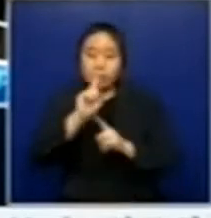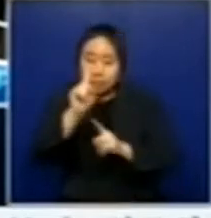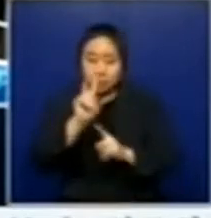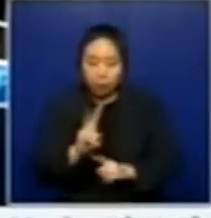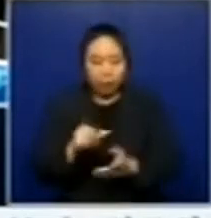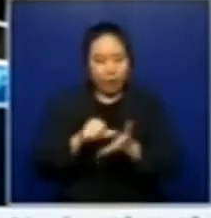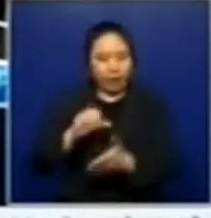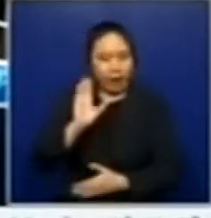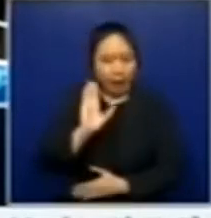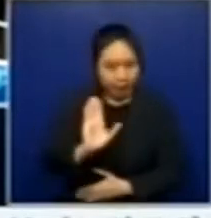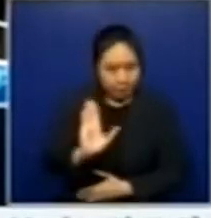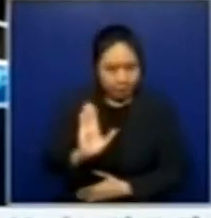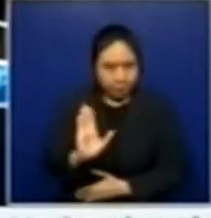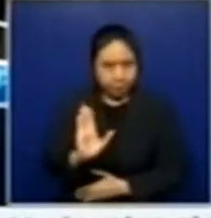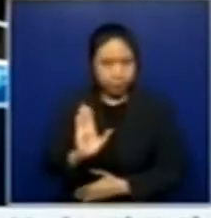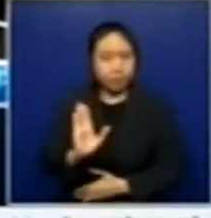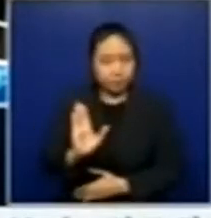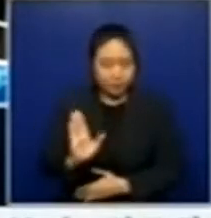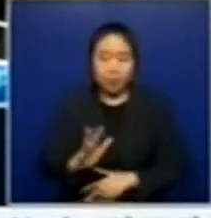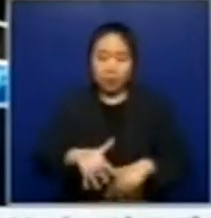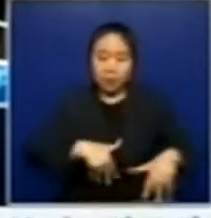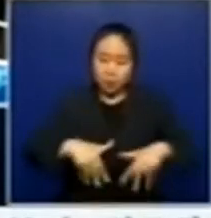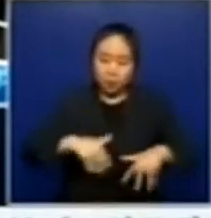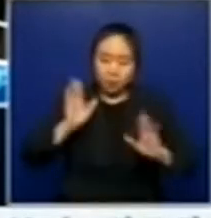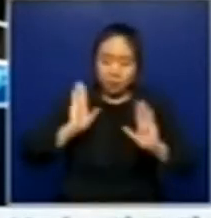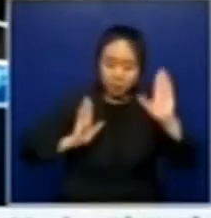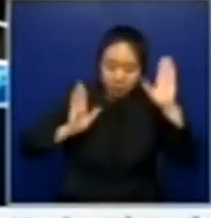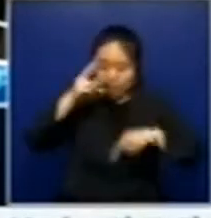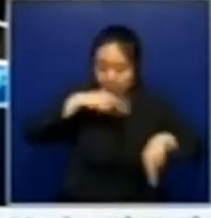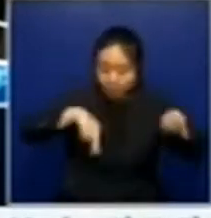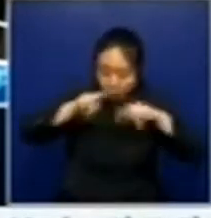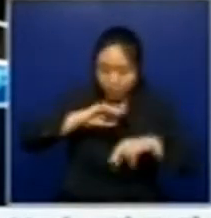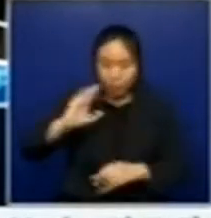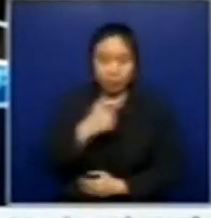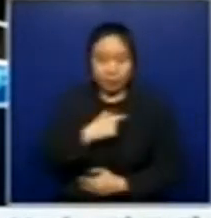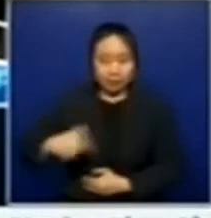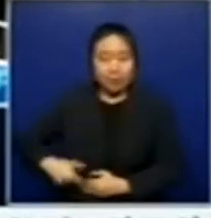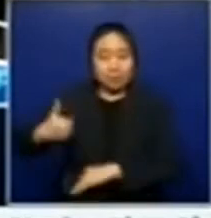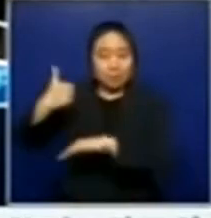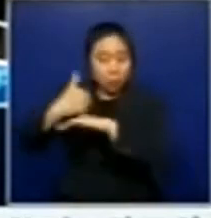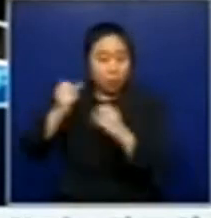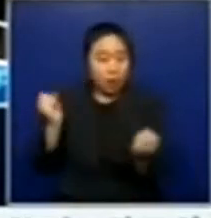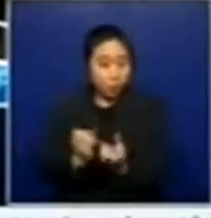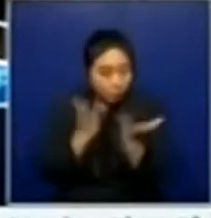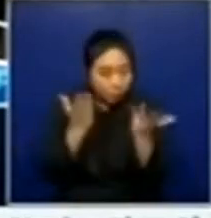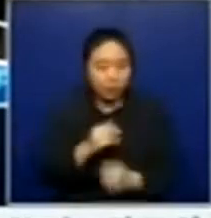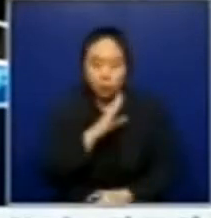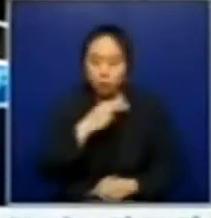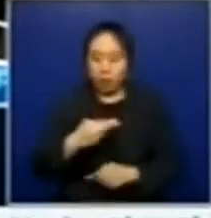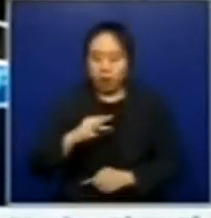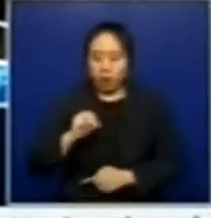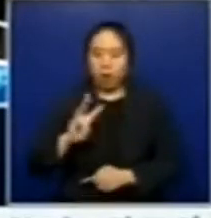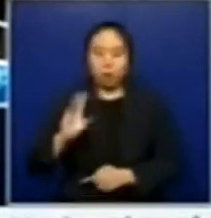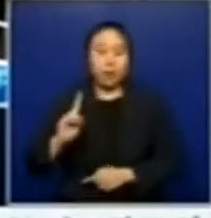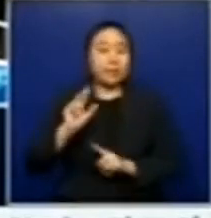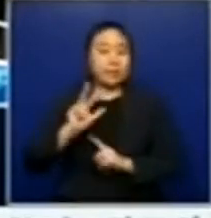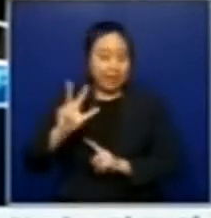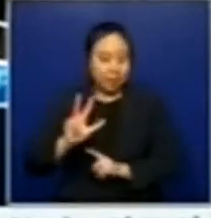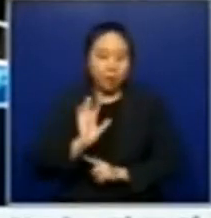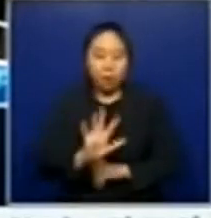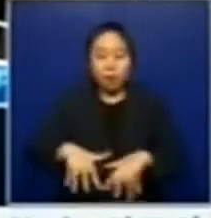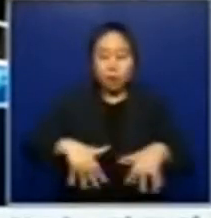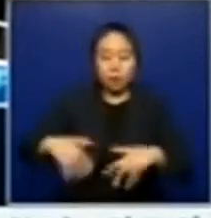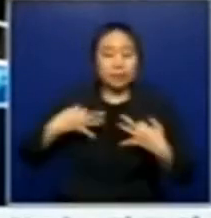บกับการปกครองประชาธิปไตยอันมีพระมหากษัตริย์ทรงเป็นประมุขงั้นหมวด3ที่ว่าด้วยสิทธิเสรีภาพของประชาชนอันนี้แก้ได้ใช่มั้ย